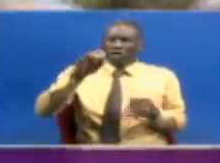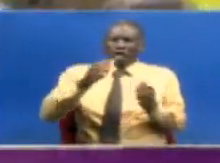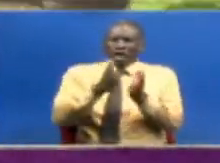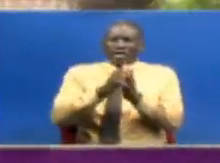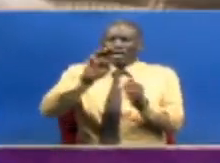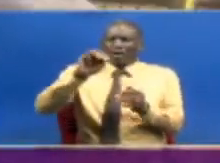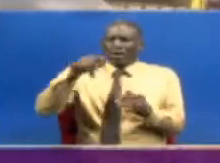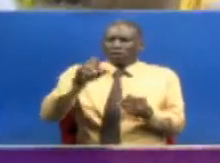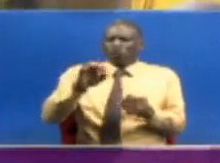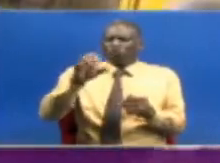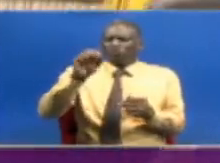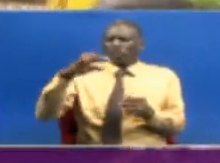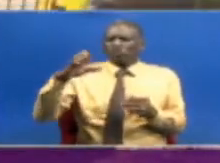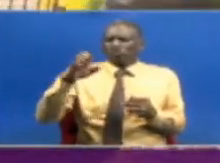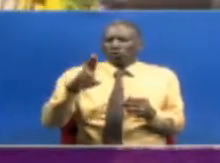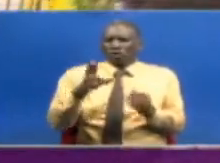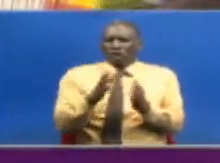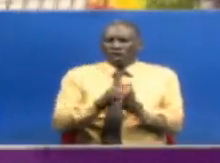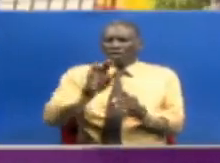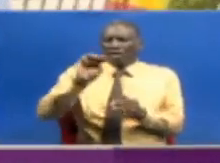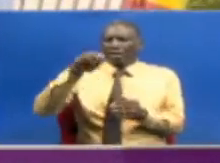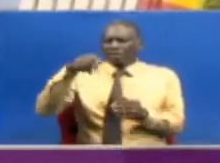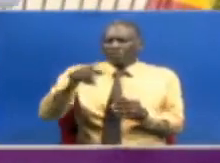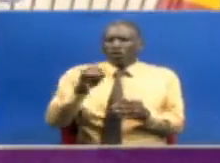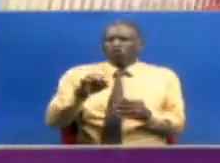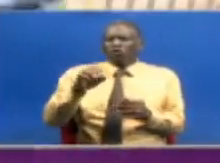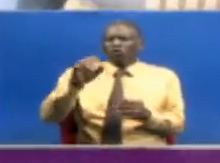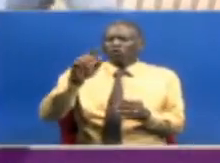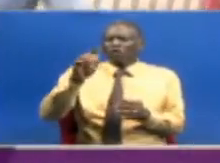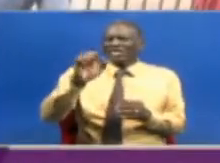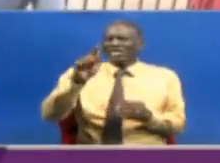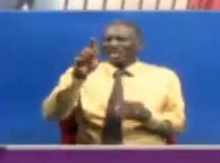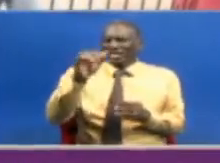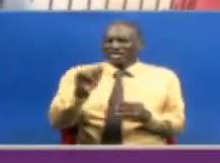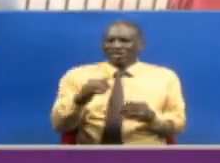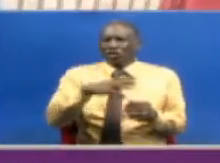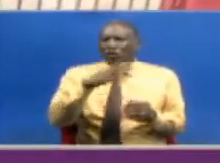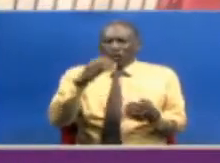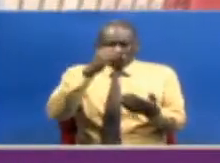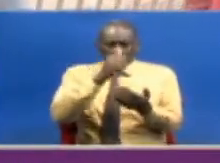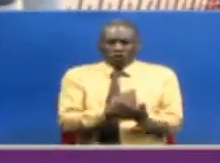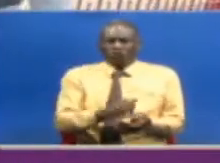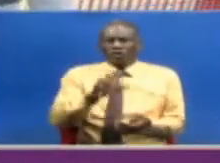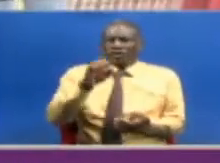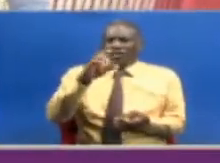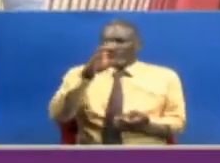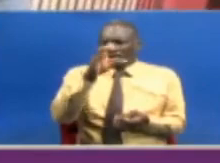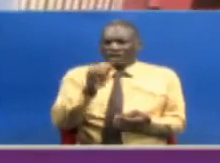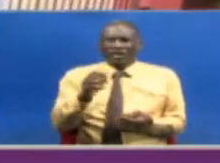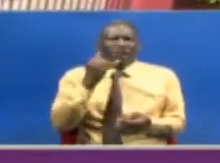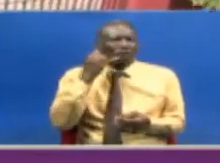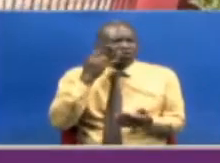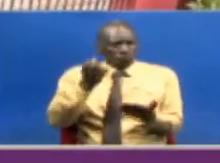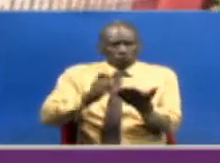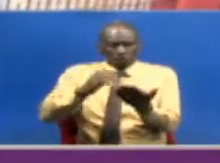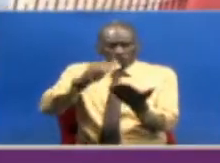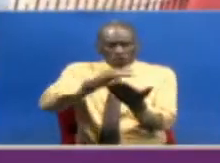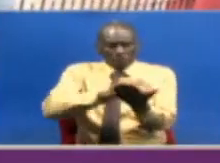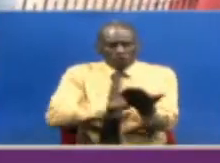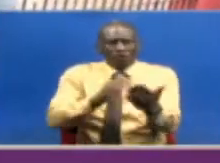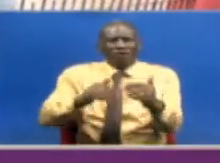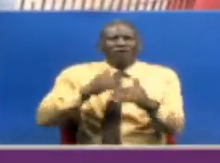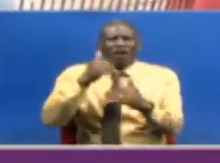Peter Lochakapong na mbunge wa Tiati William Kamket walifika katika ofisi za DCI Nakuru kuandikisha ripoti baada